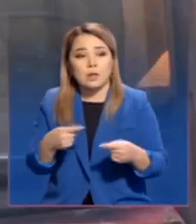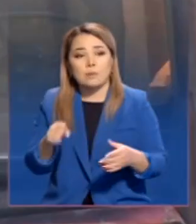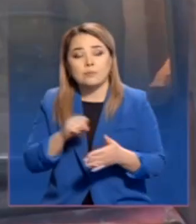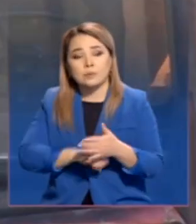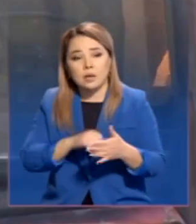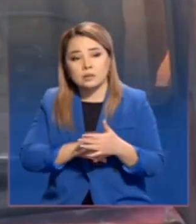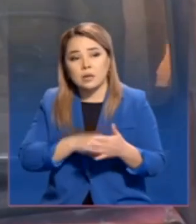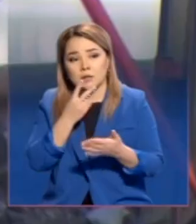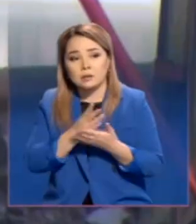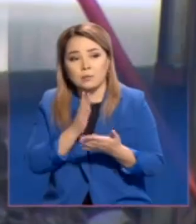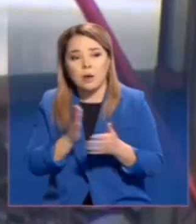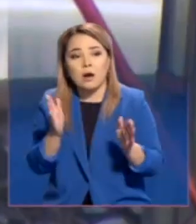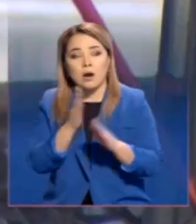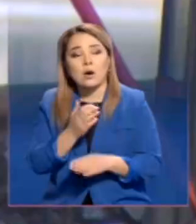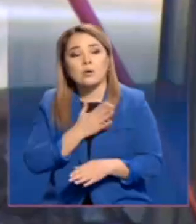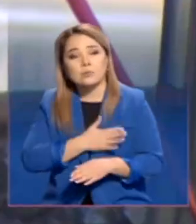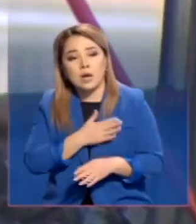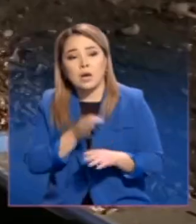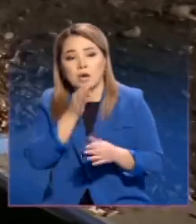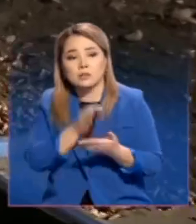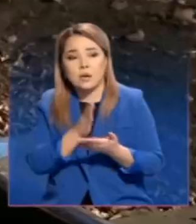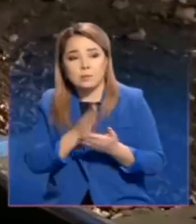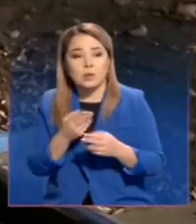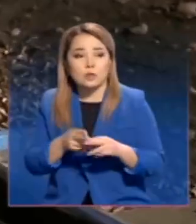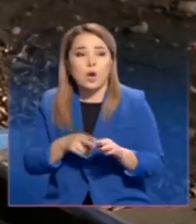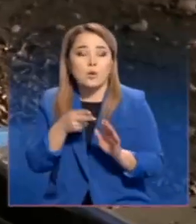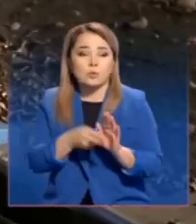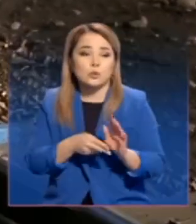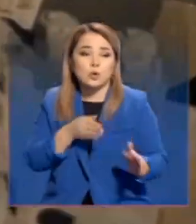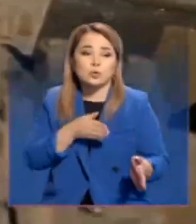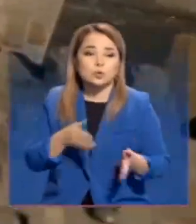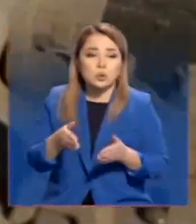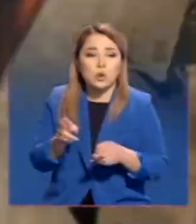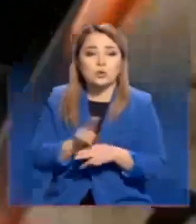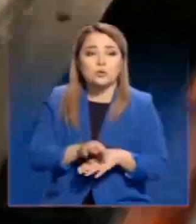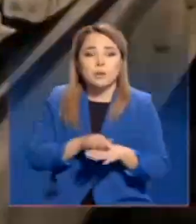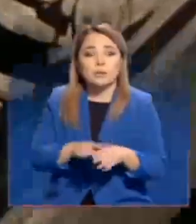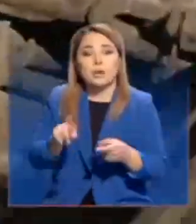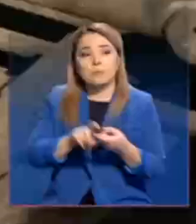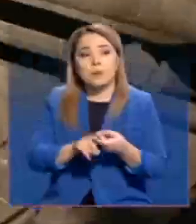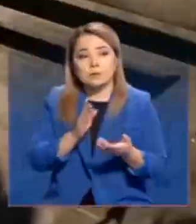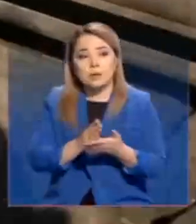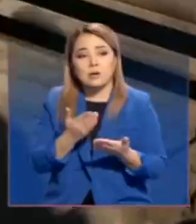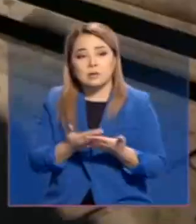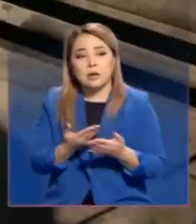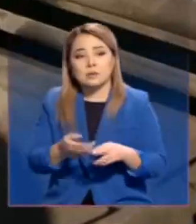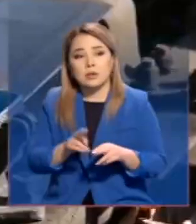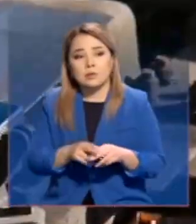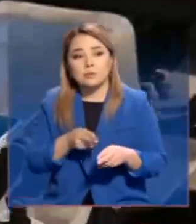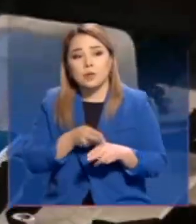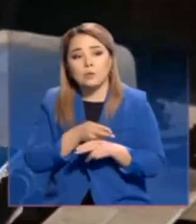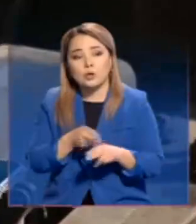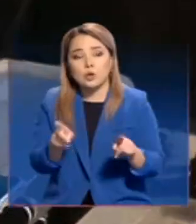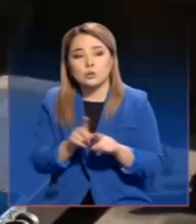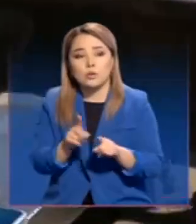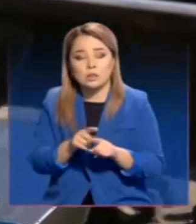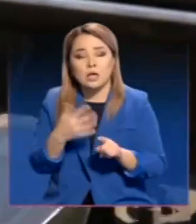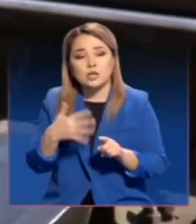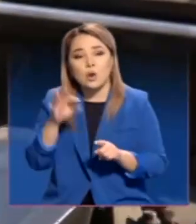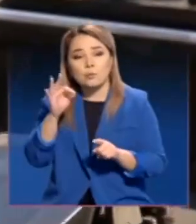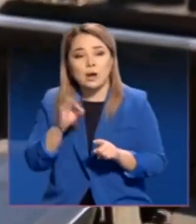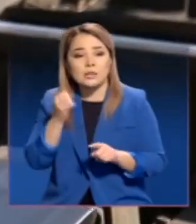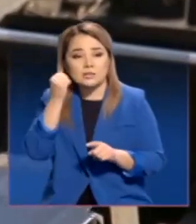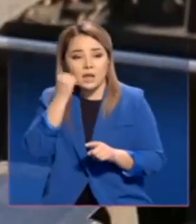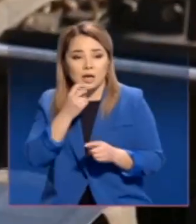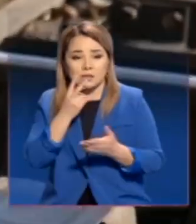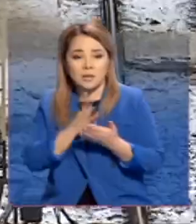бар. Жауаптылар ауа райының қолайсыздығын айтады. Одан бөлек жолдағы жөндеу жұмыстарына байланысты. Мысалы, қазір елдегі темір жолдардың да 50%-дан